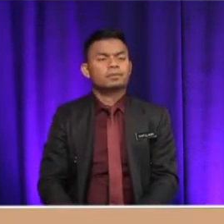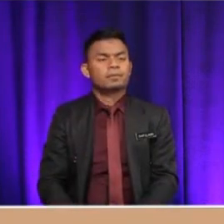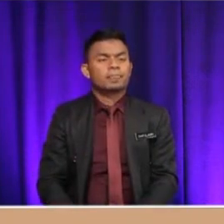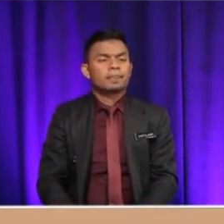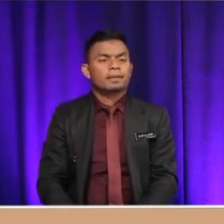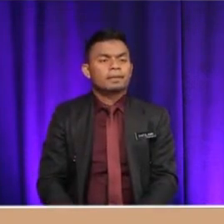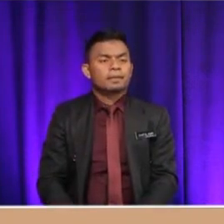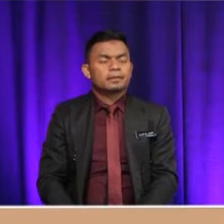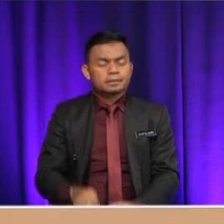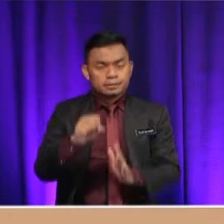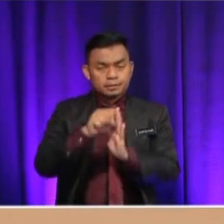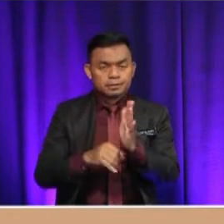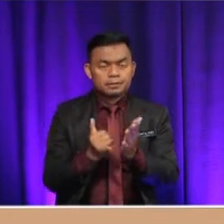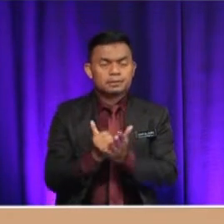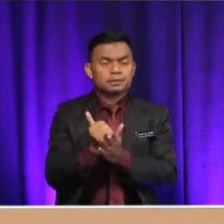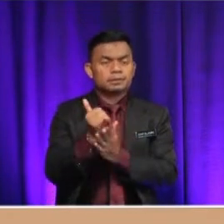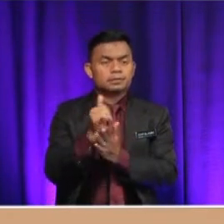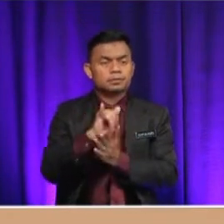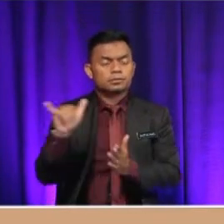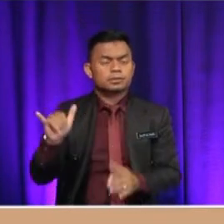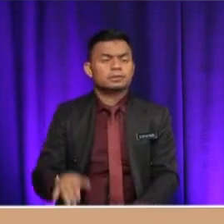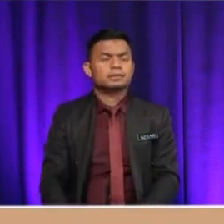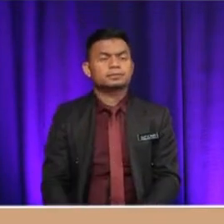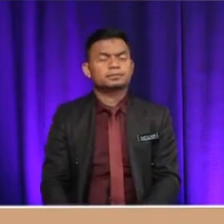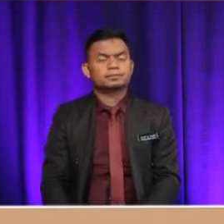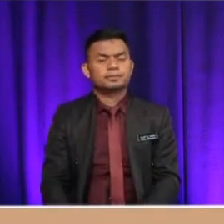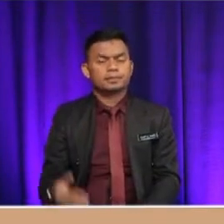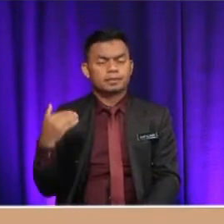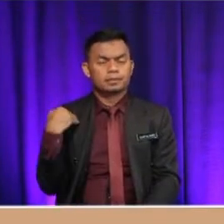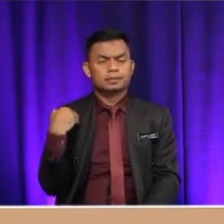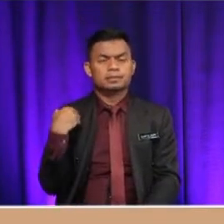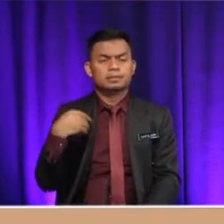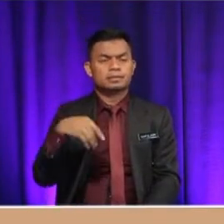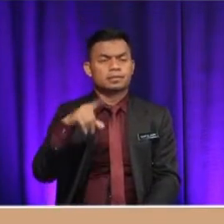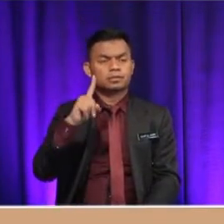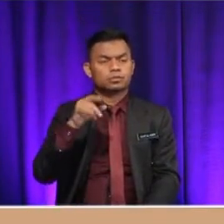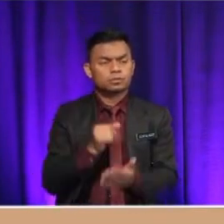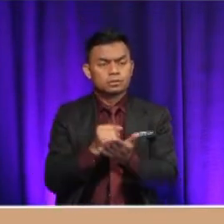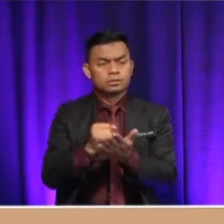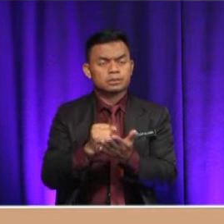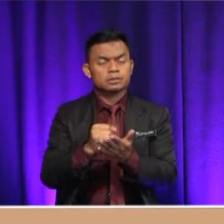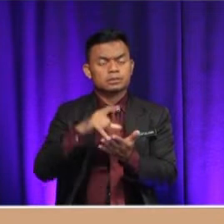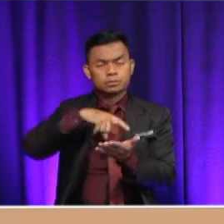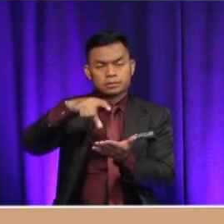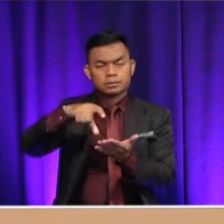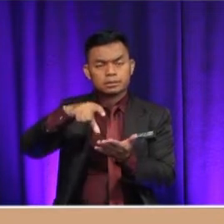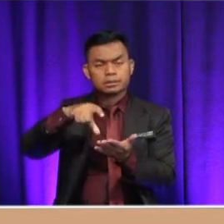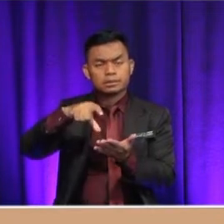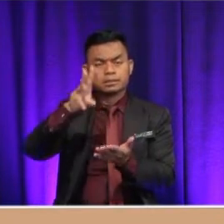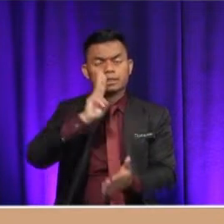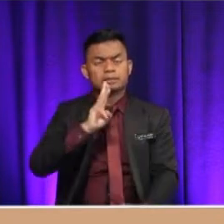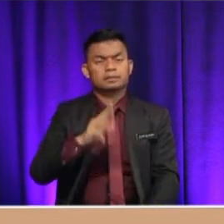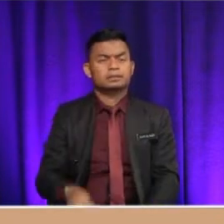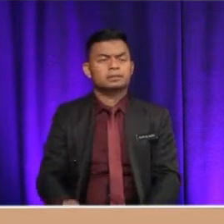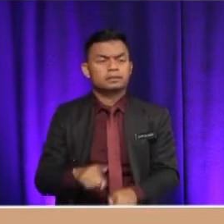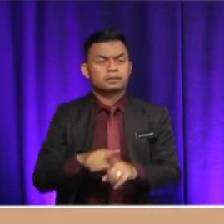Okey, seterusnya. Okey, ini ada satu jenis lukisan bekalan air, tapi sudut pandangnya ialah lukisan